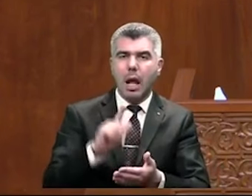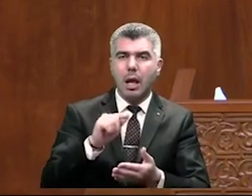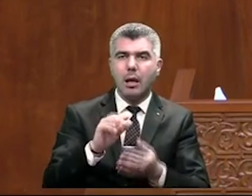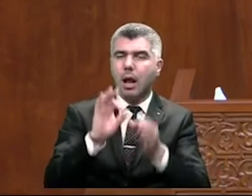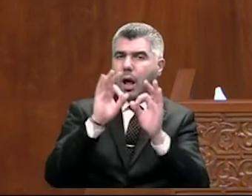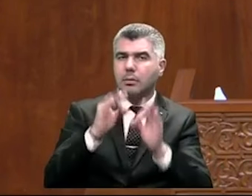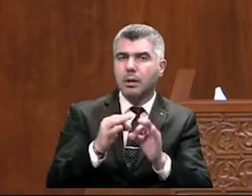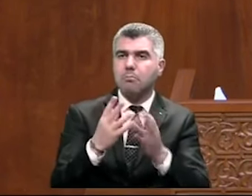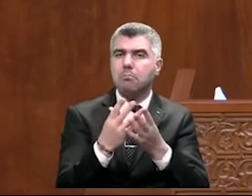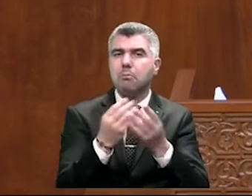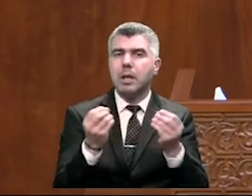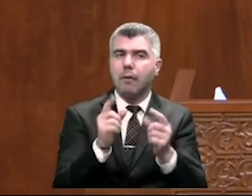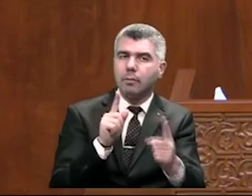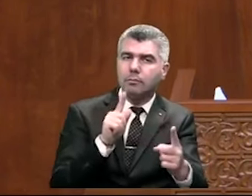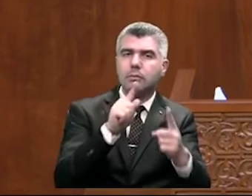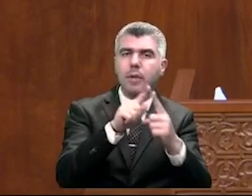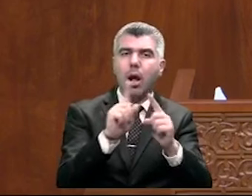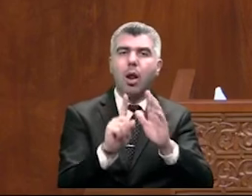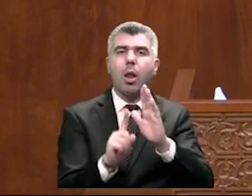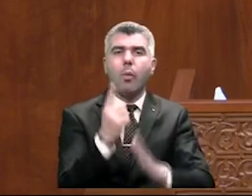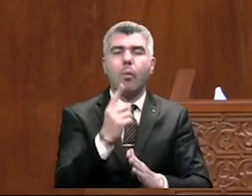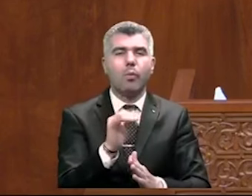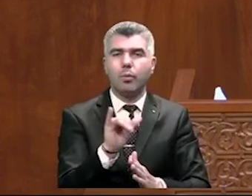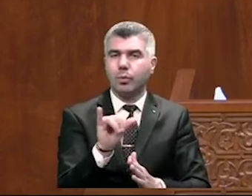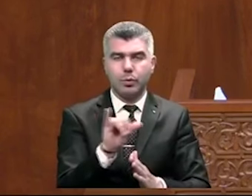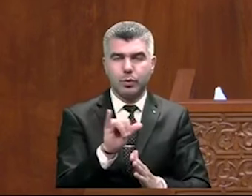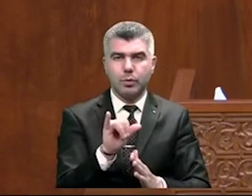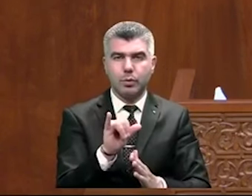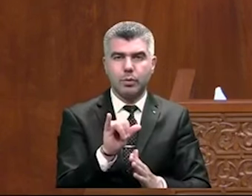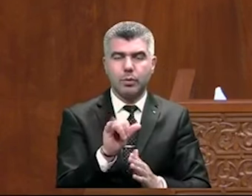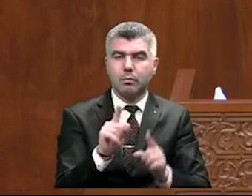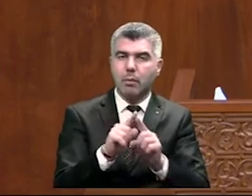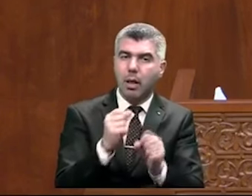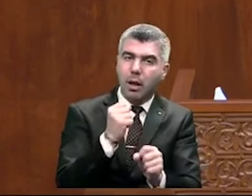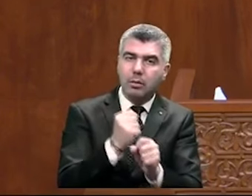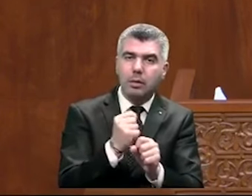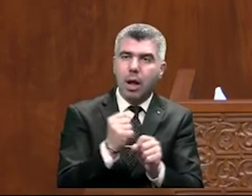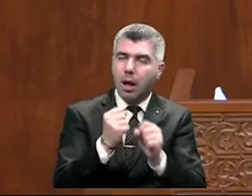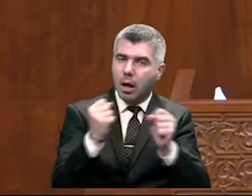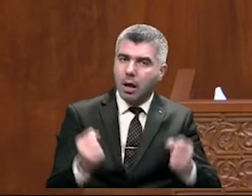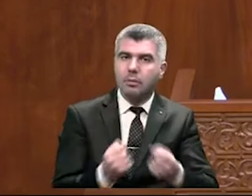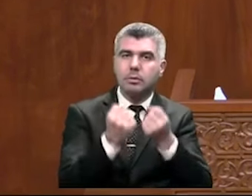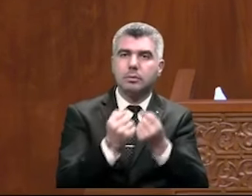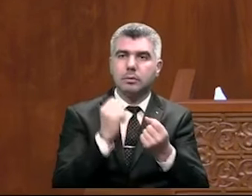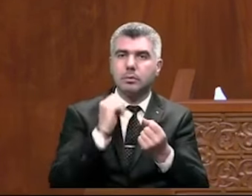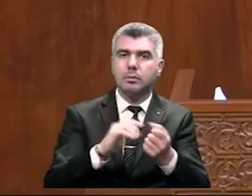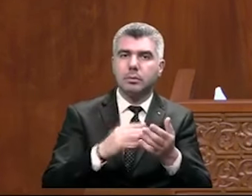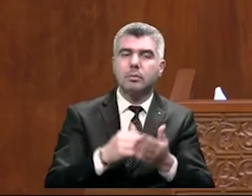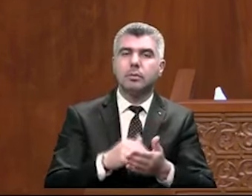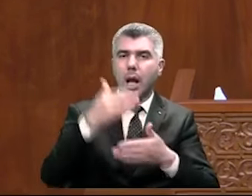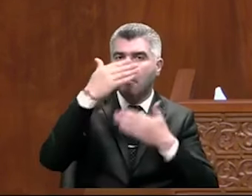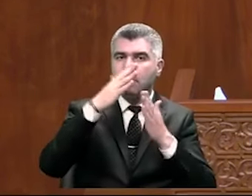وراء ذلك الهدف الاول بالطبع وهو العمل على التنميه الاقتصاديه والاجتماعيه بالنسبه